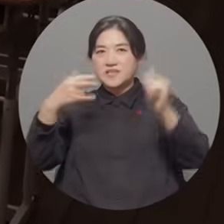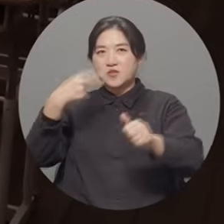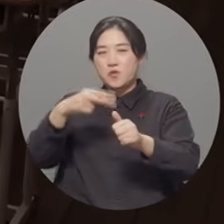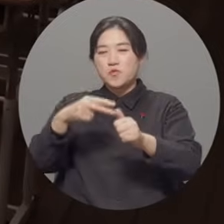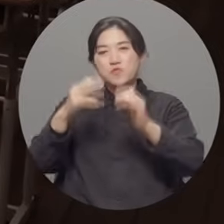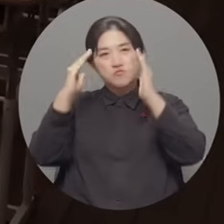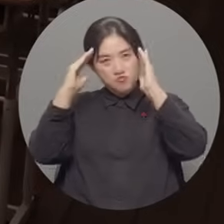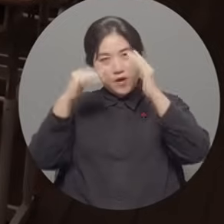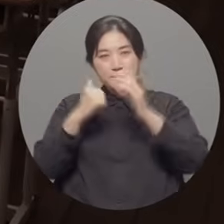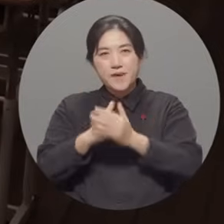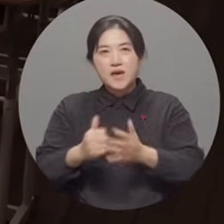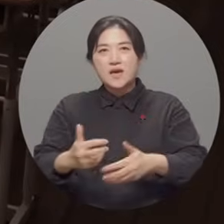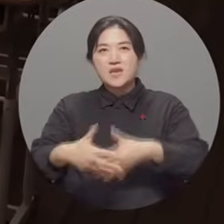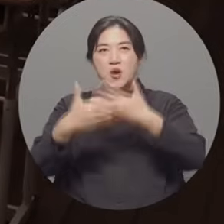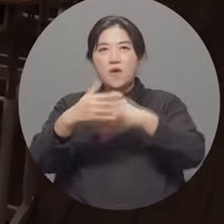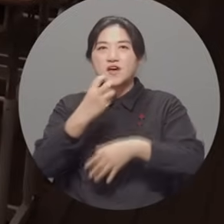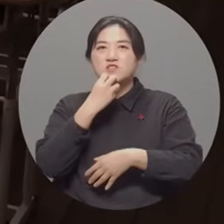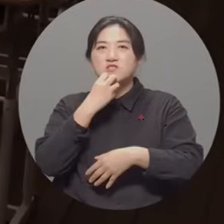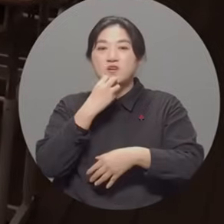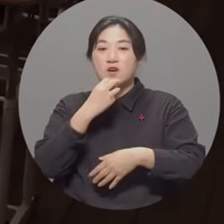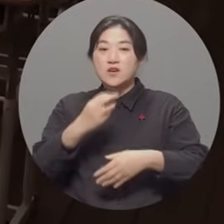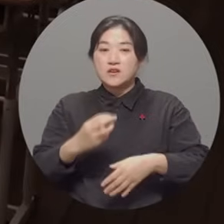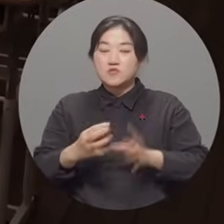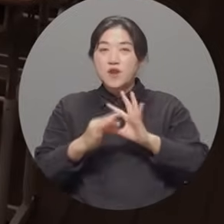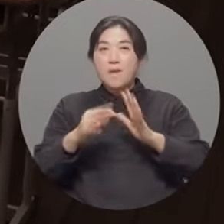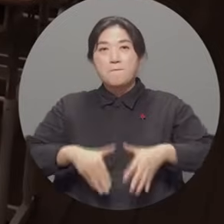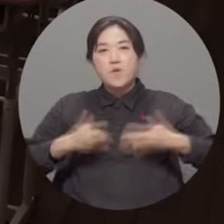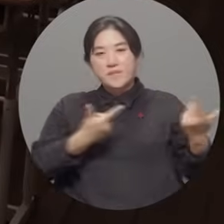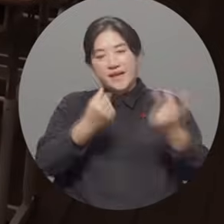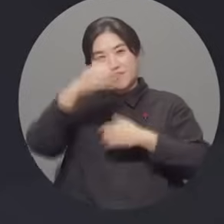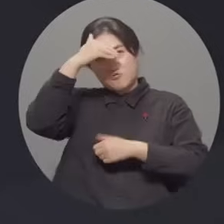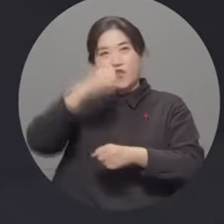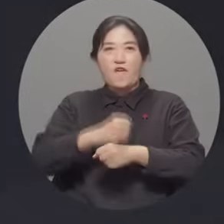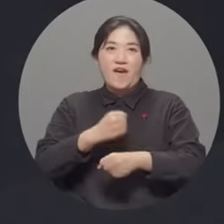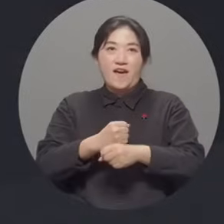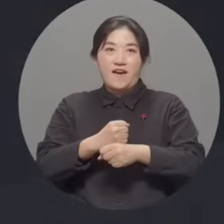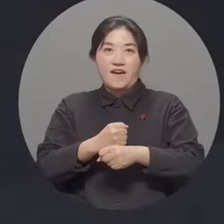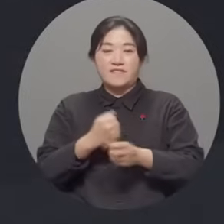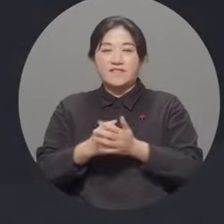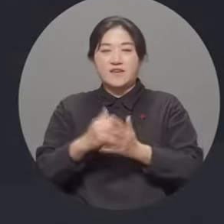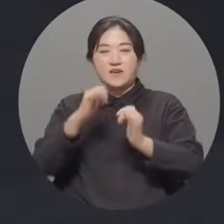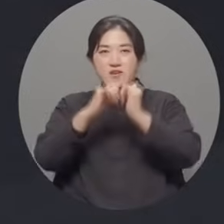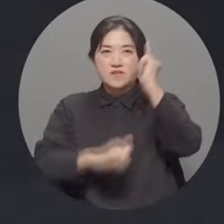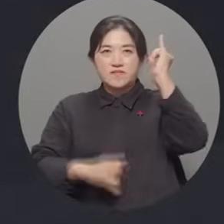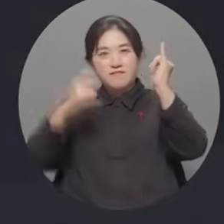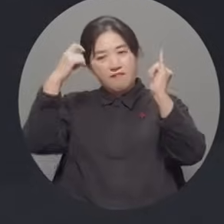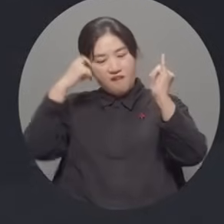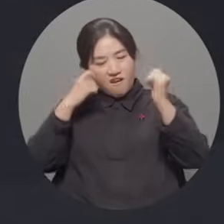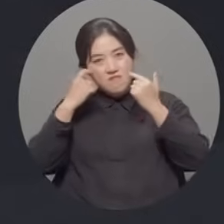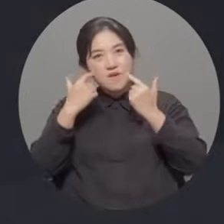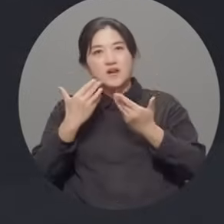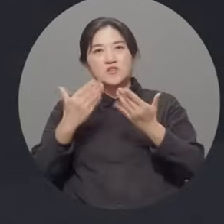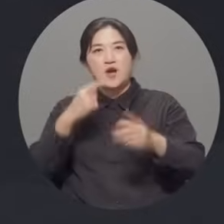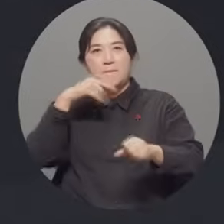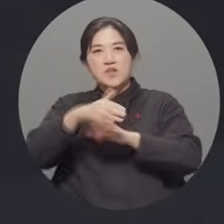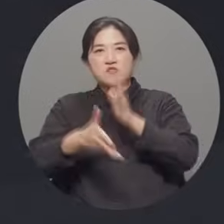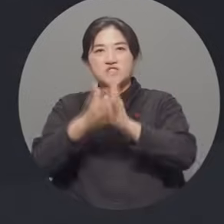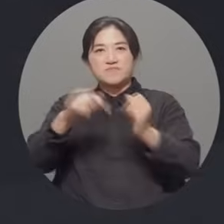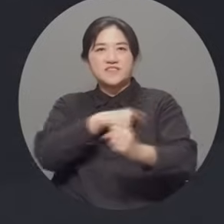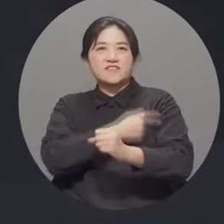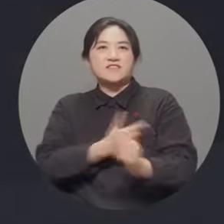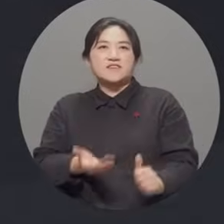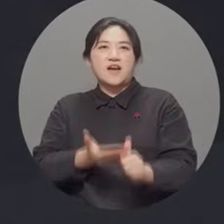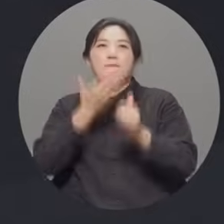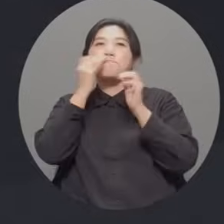사회교육과정으로 영화 서울의 봄을 단체 관람하겠다는 내용입니다. 역사적 감수성을 높이고 민주시민의 역량을